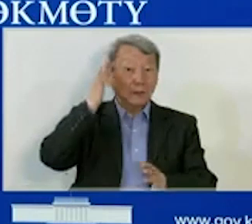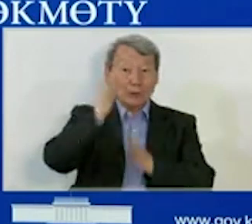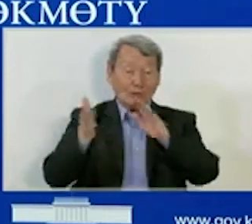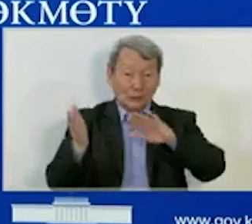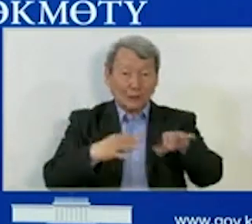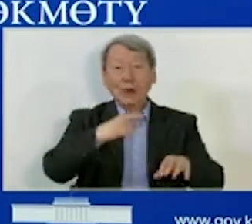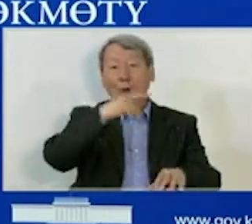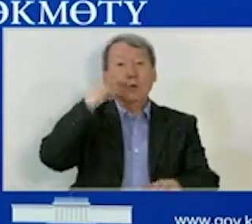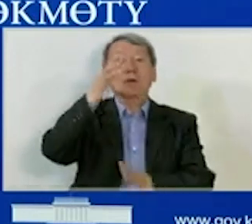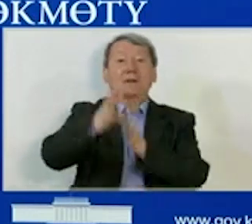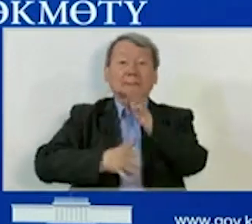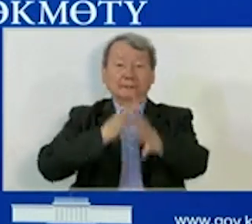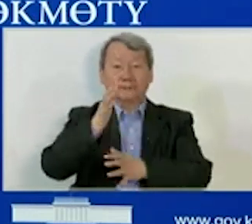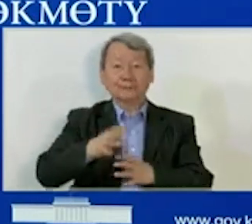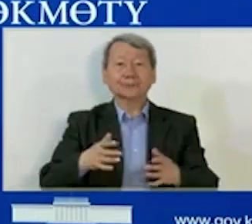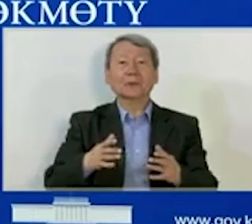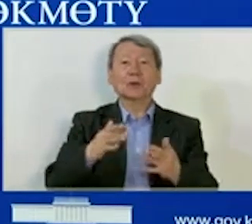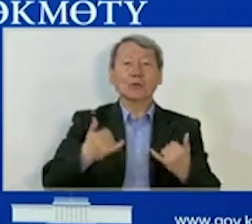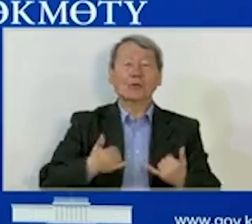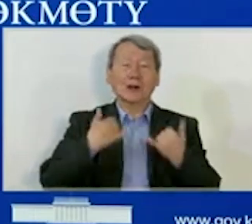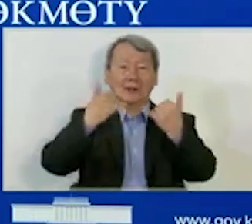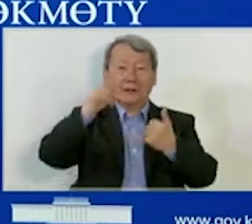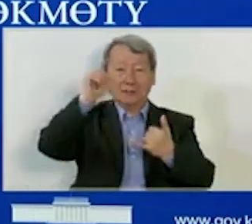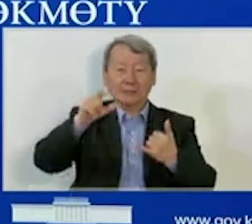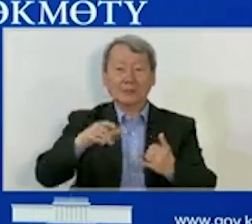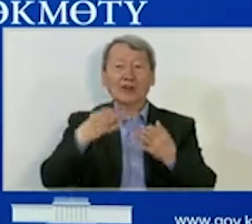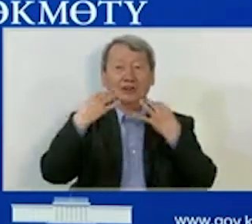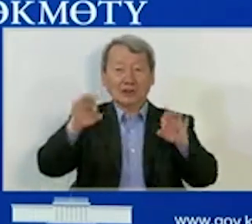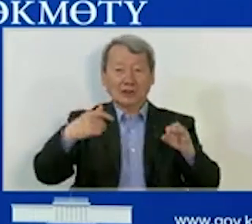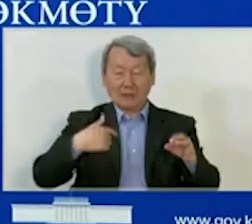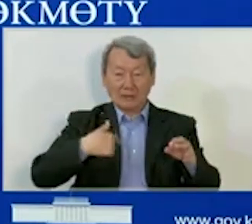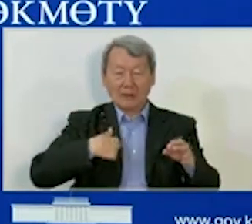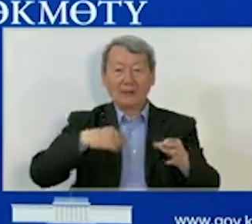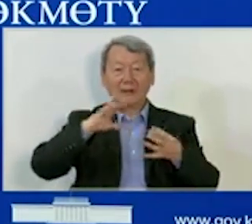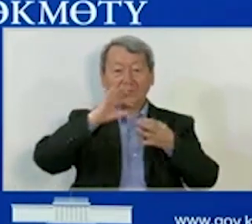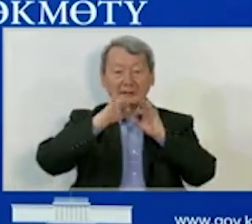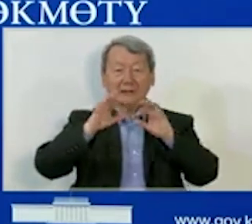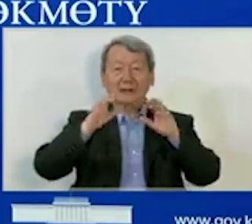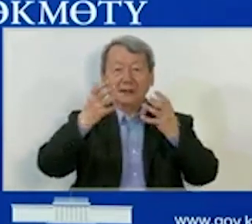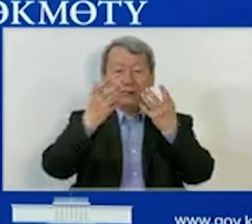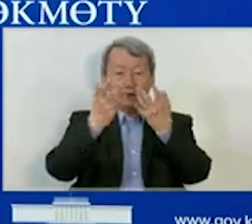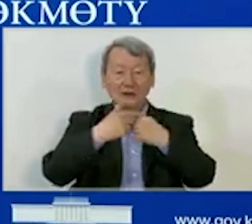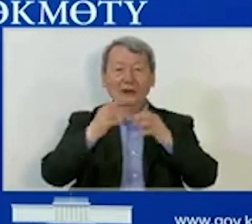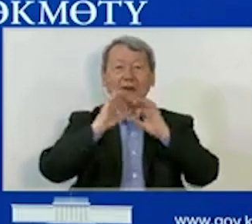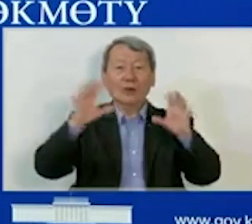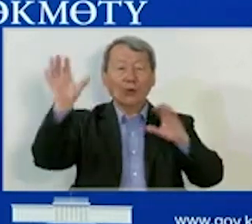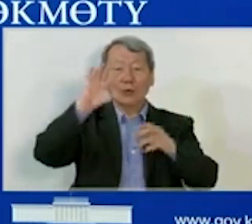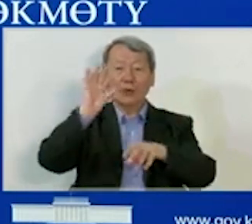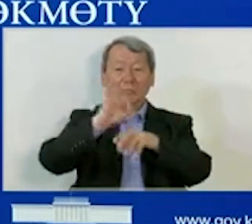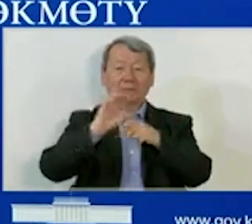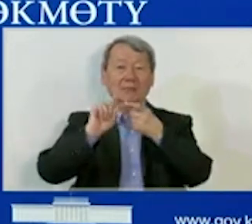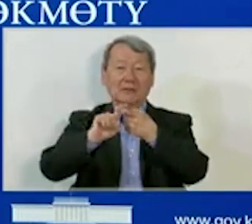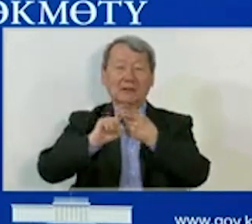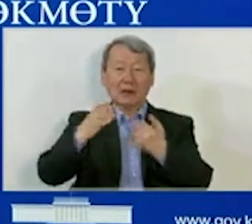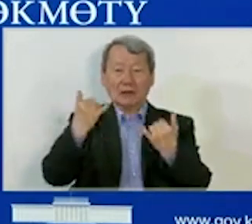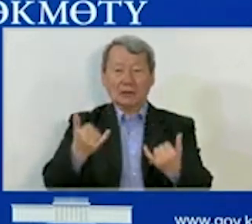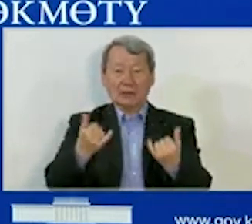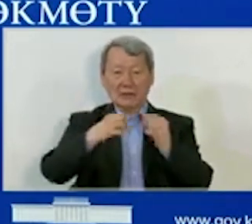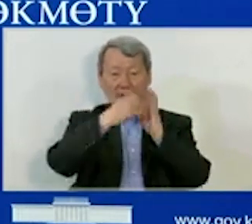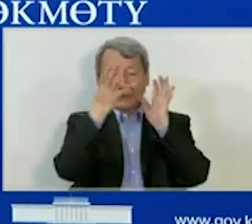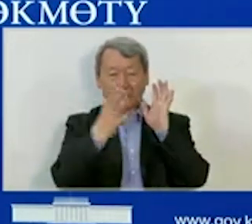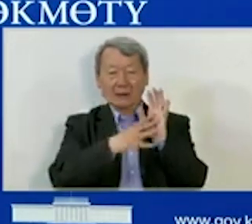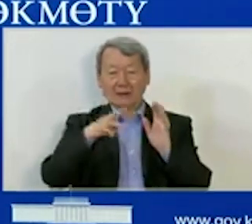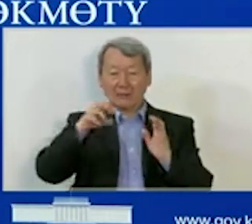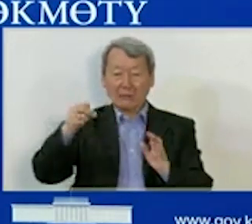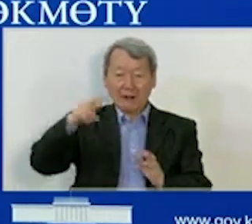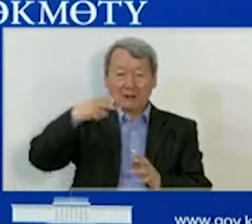В Кыргызстане на утро 19 мая было выявлено 27 новых случаев коронавируса. Об этом сообщил замминистра здравоохранения Нурбалот Усенбаев на брифинге